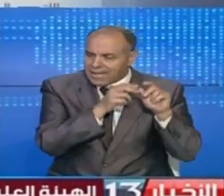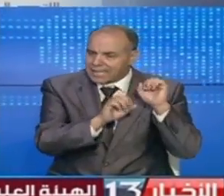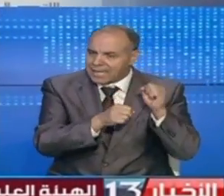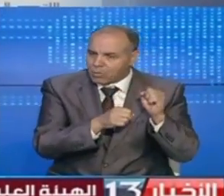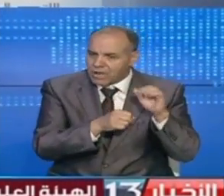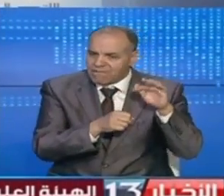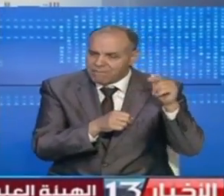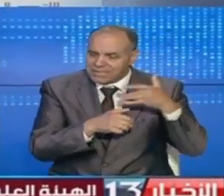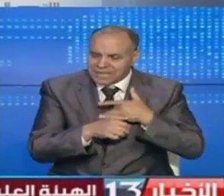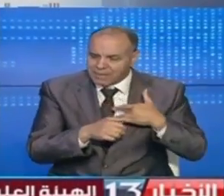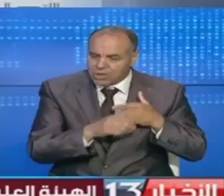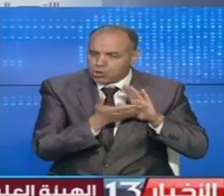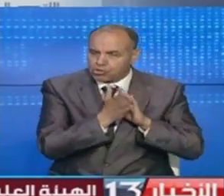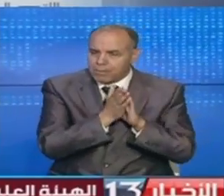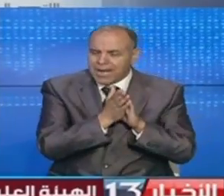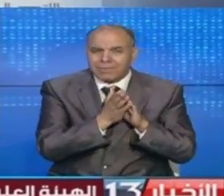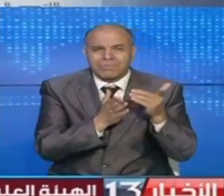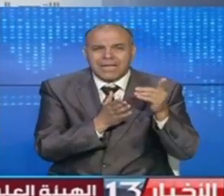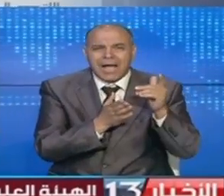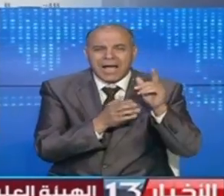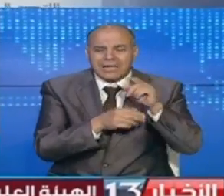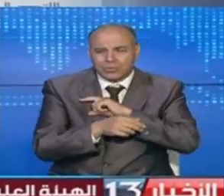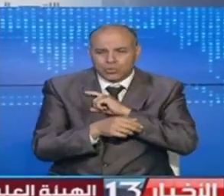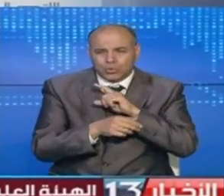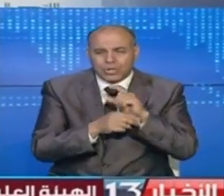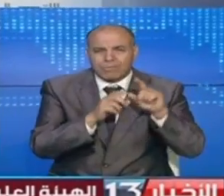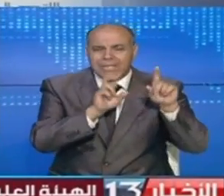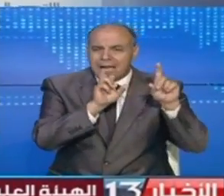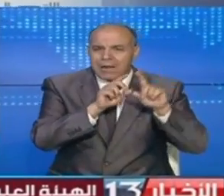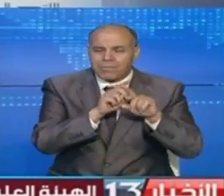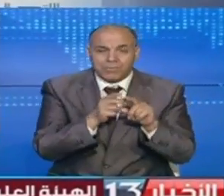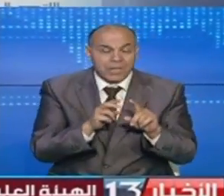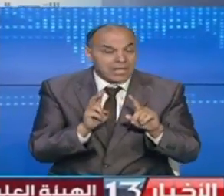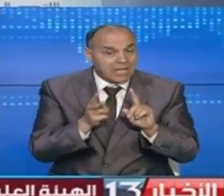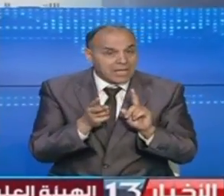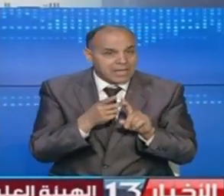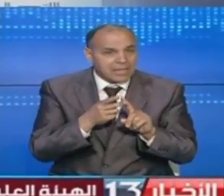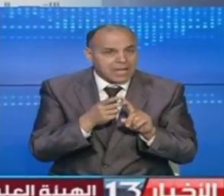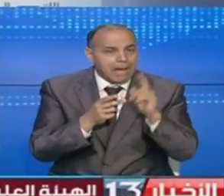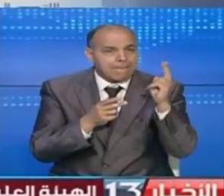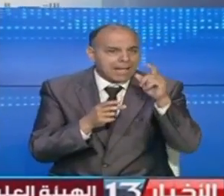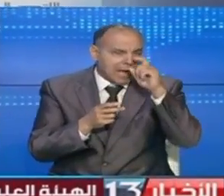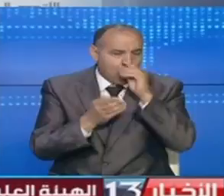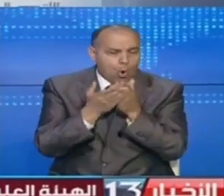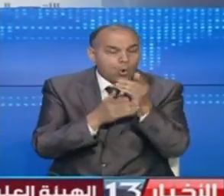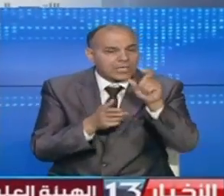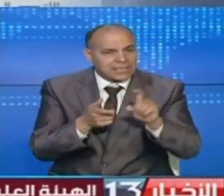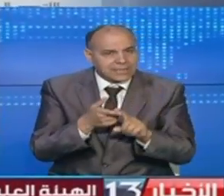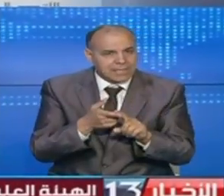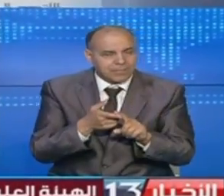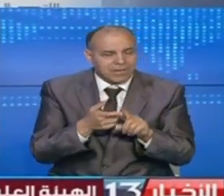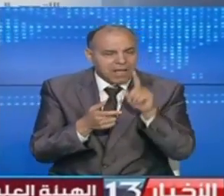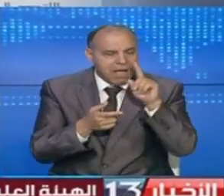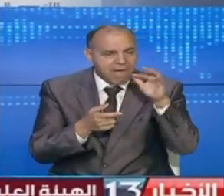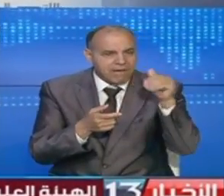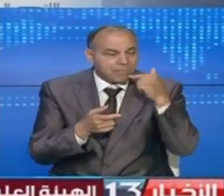قيروان أف أم للصحة، جمعية قصور الساف للشباب والثقافة والإعلام أمبيونس أف أم، المعهد العربي لحقوق الإنسان السيدة أف